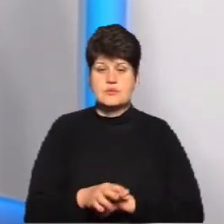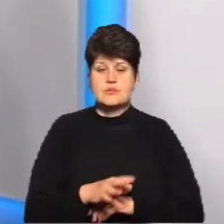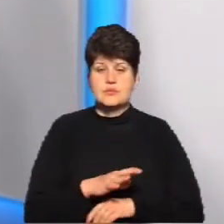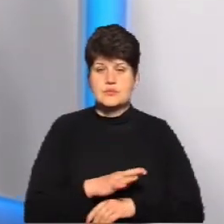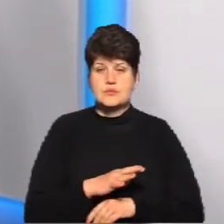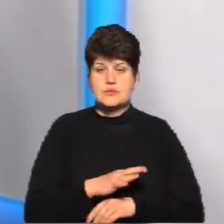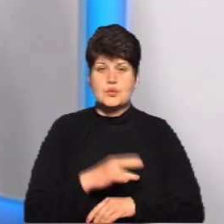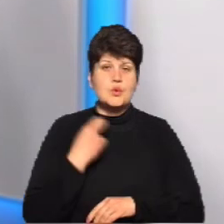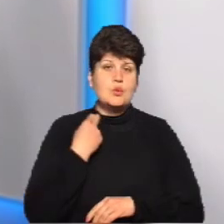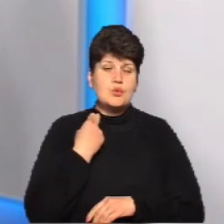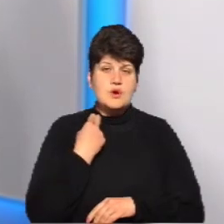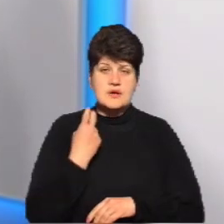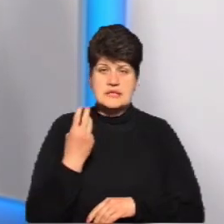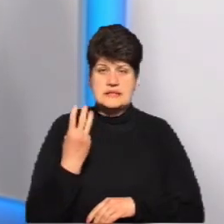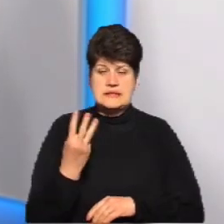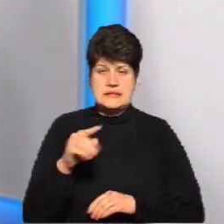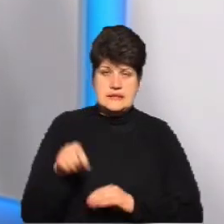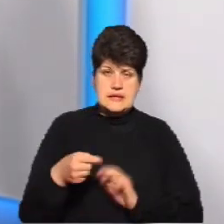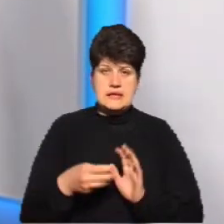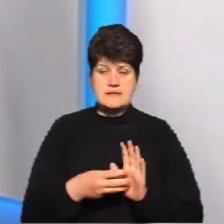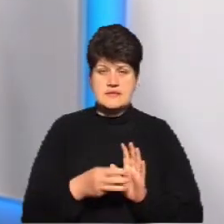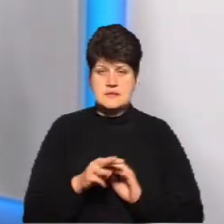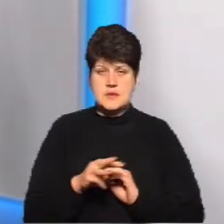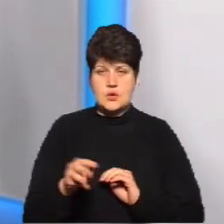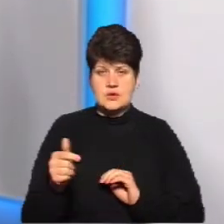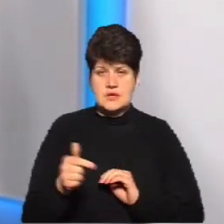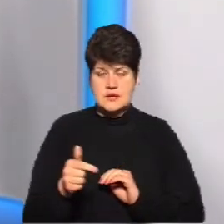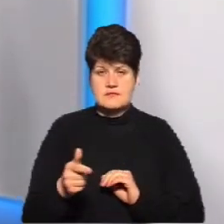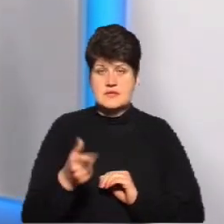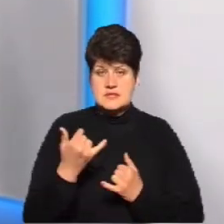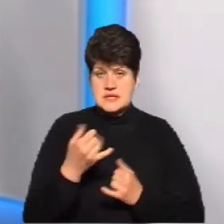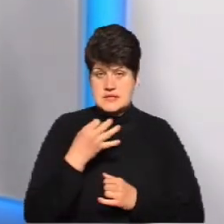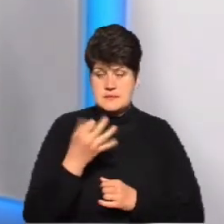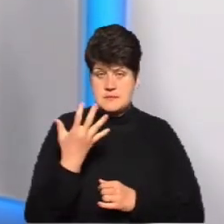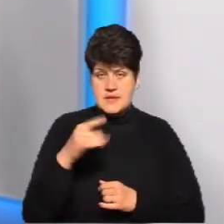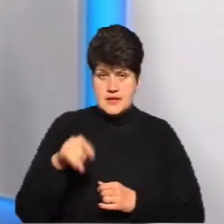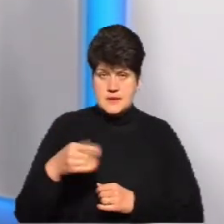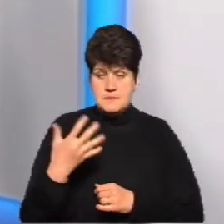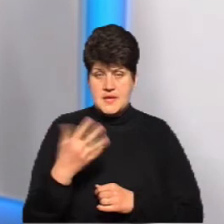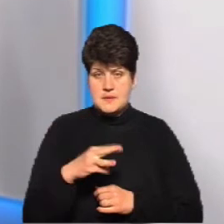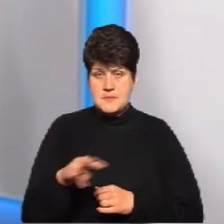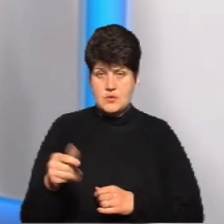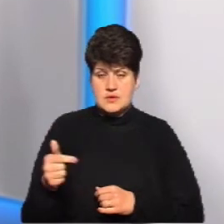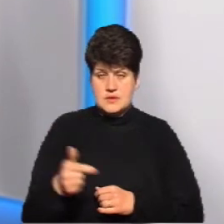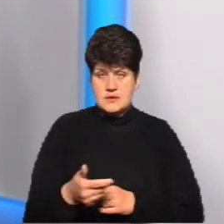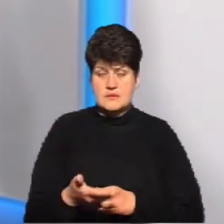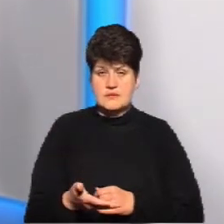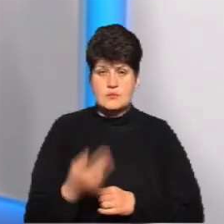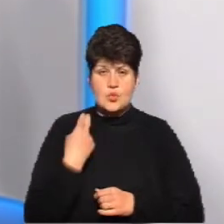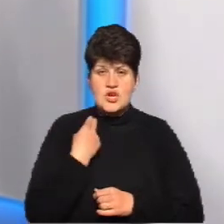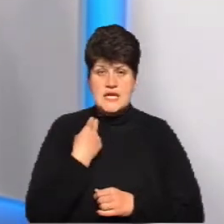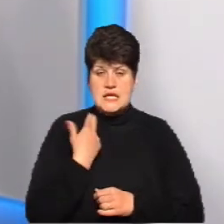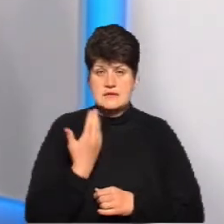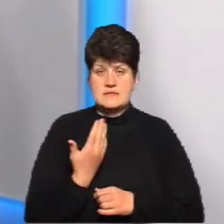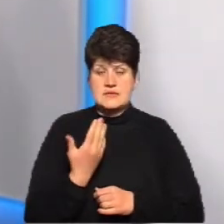боргах 3,8 мільйони гривень, ви зараз сказали 5,5 мільйона гривень – це боргів за